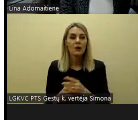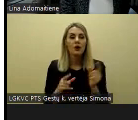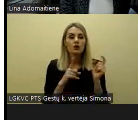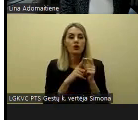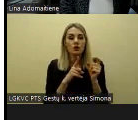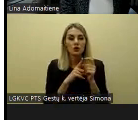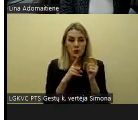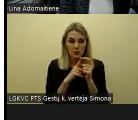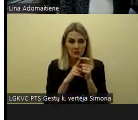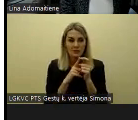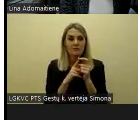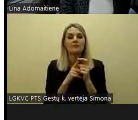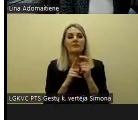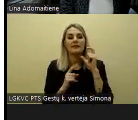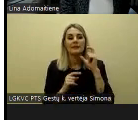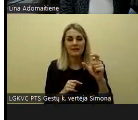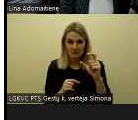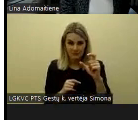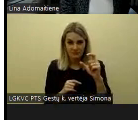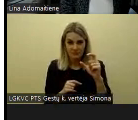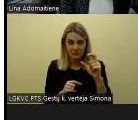prasideda iš raidės C ir